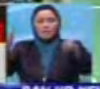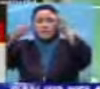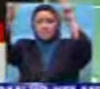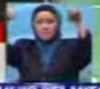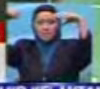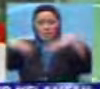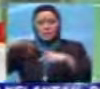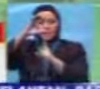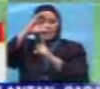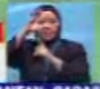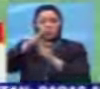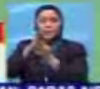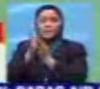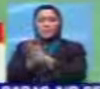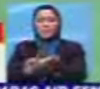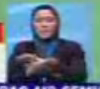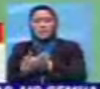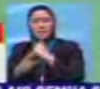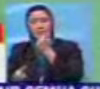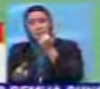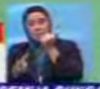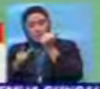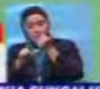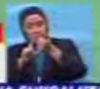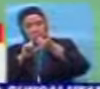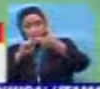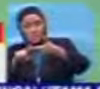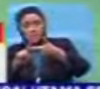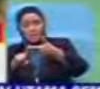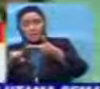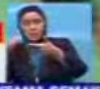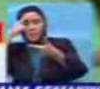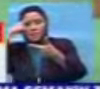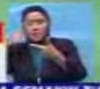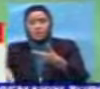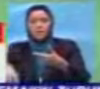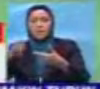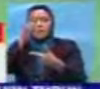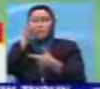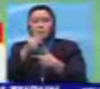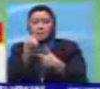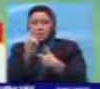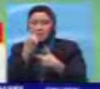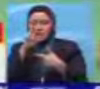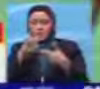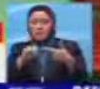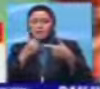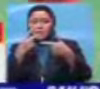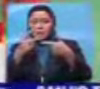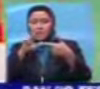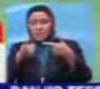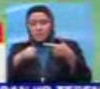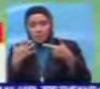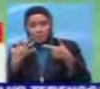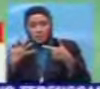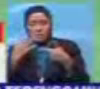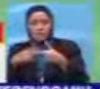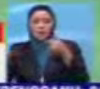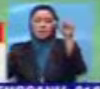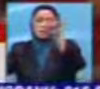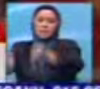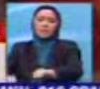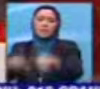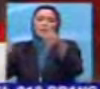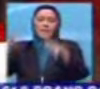sekadar menjadi naib juara dalam kejohanan dunia sebanyak 3 kali pada 2011, 2013 dan 2015. Beliau tewas di tangan Lin Dan